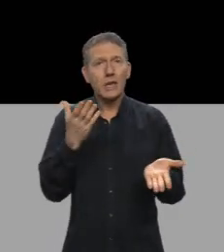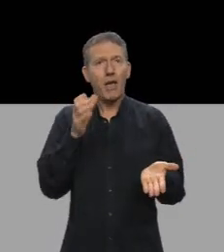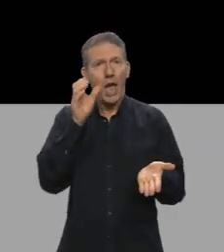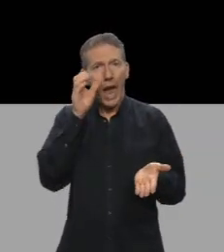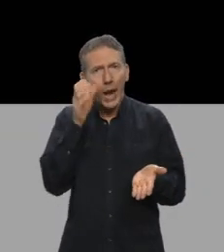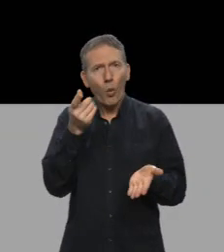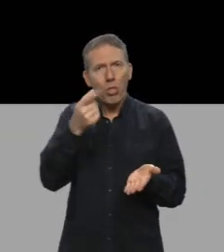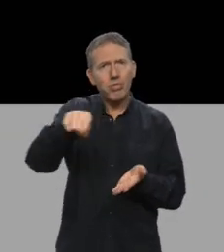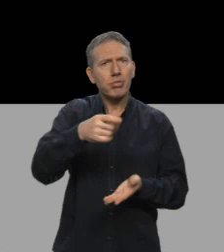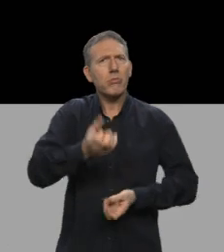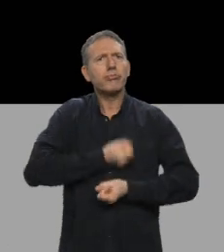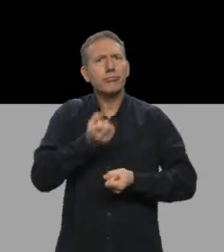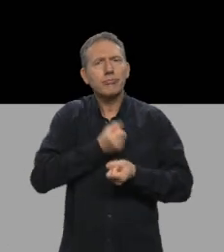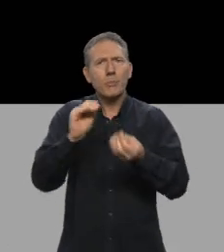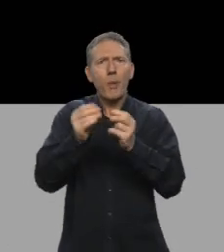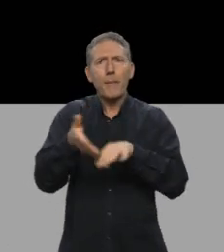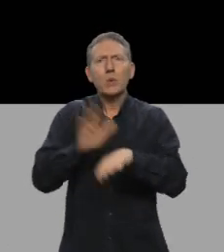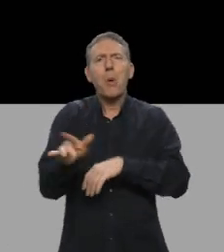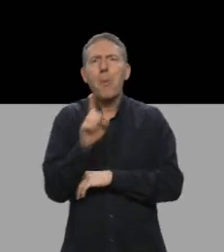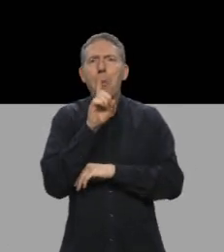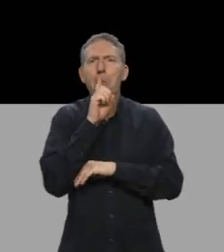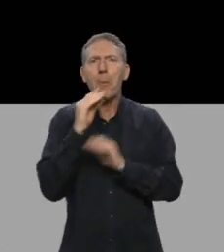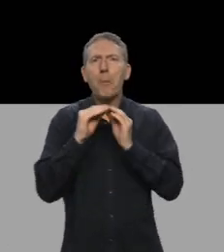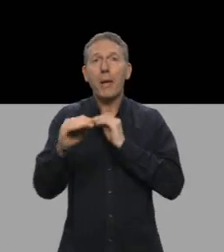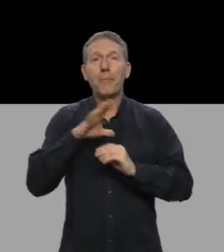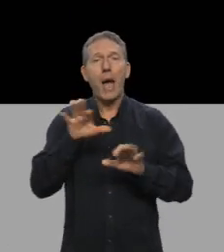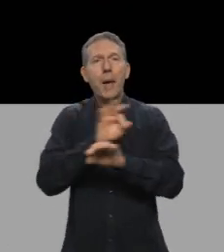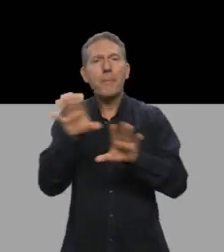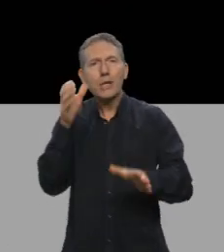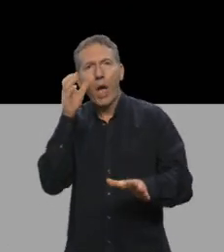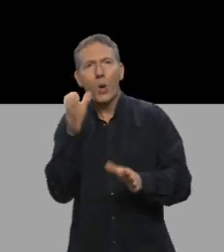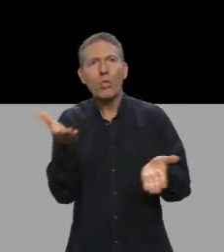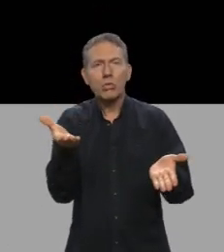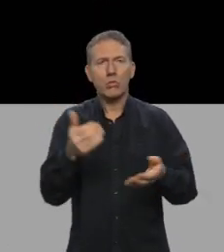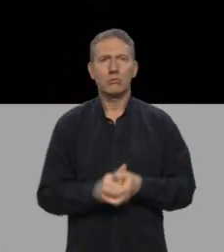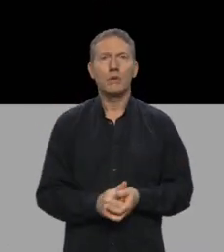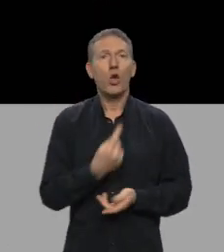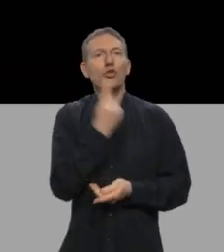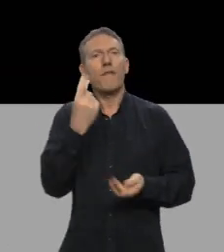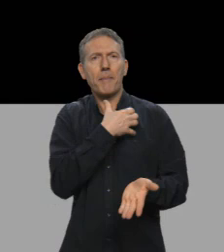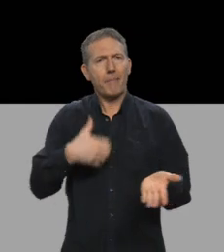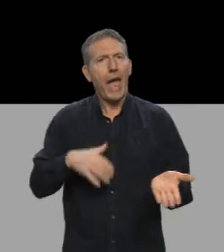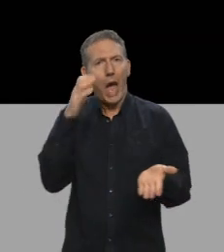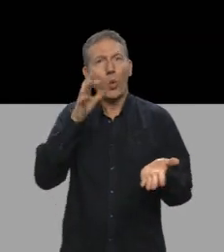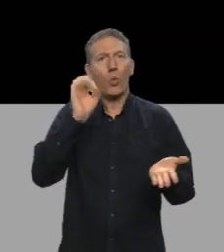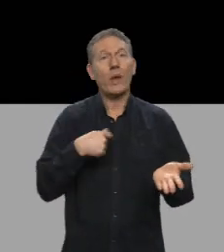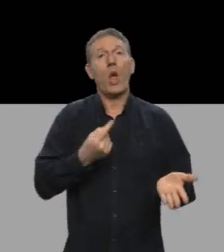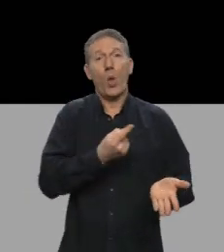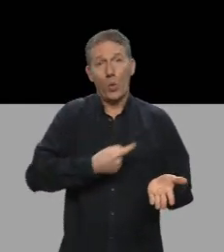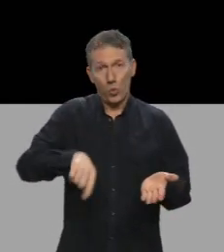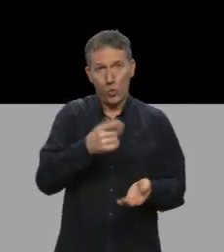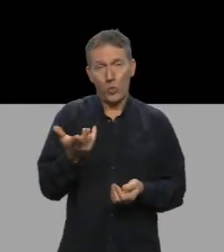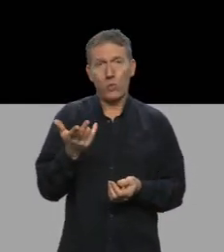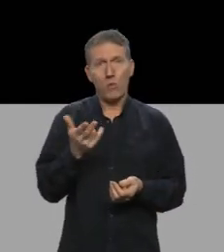écouter les problèmes, que vous n'exposez plus à personne parce qu'il n'y a plus personne pour vous entendre, sauf les maires. Nous